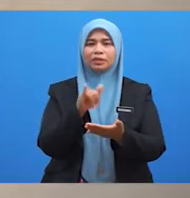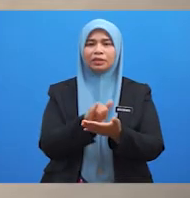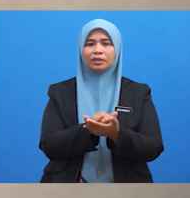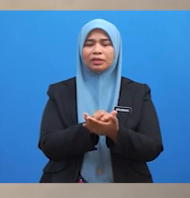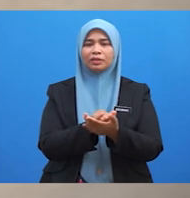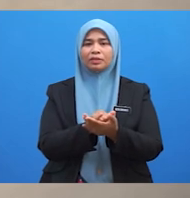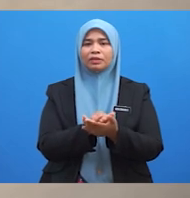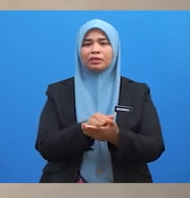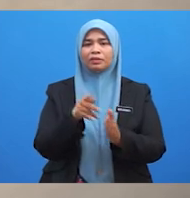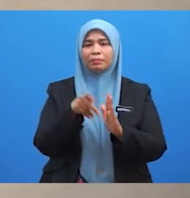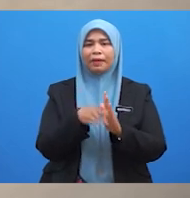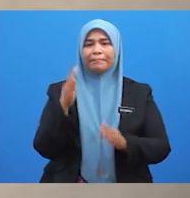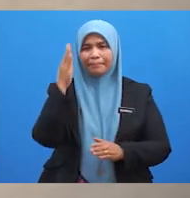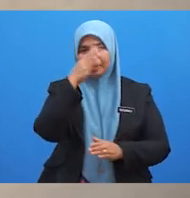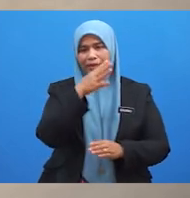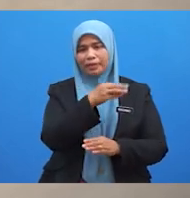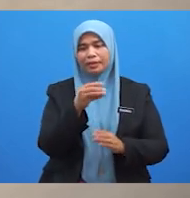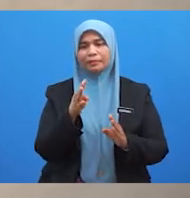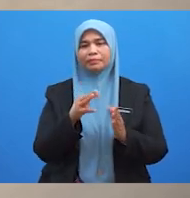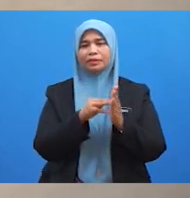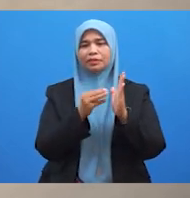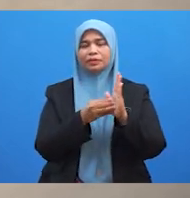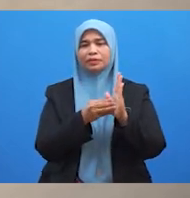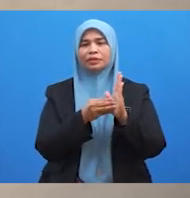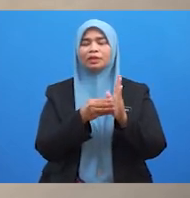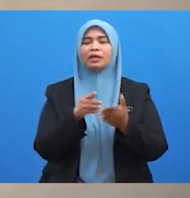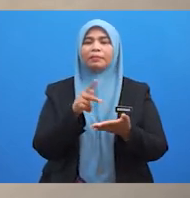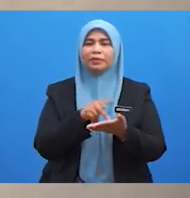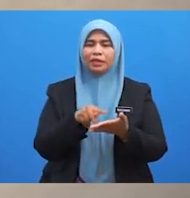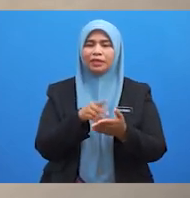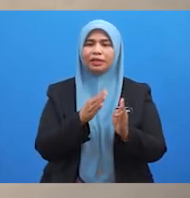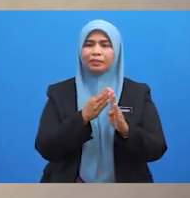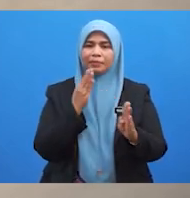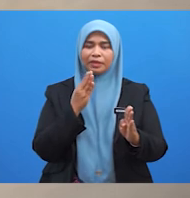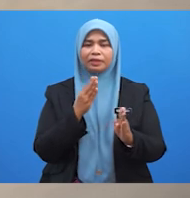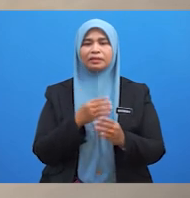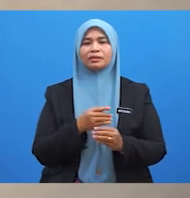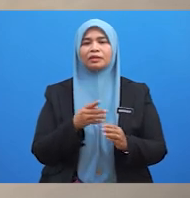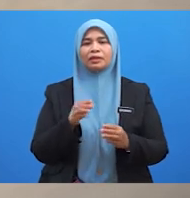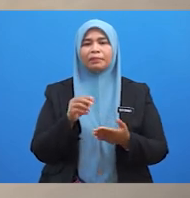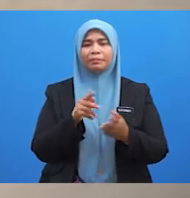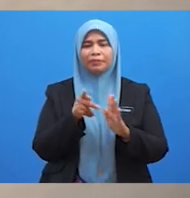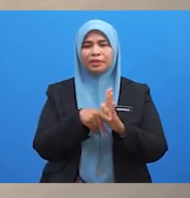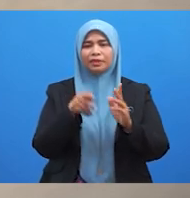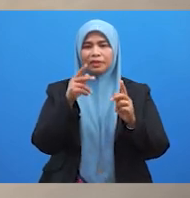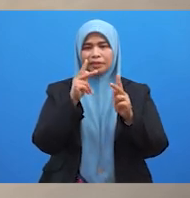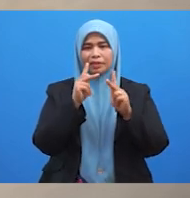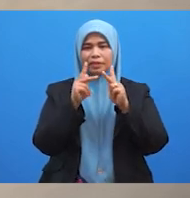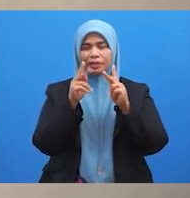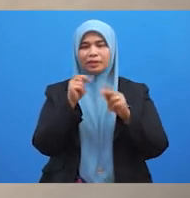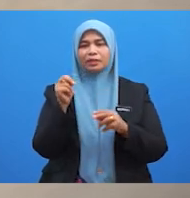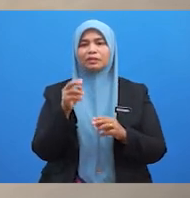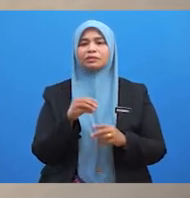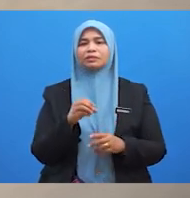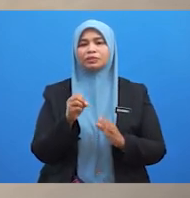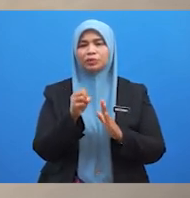dari segi pembayang dan maksud, bilangan baris, patah perkataan,